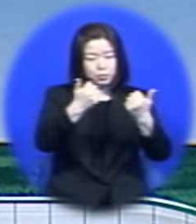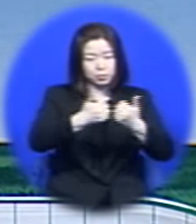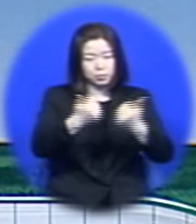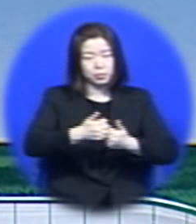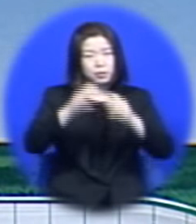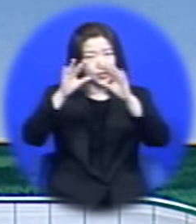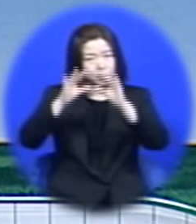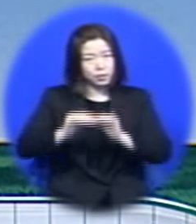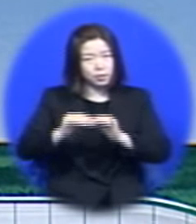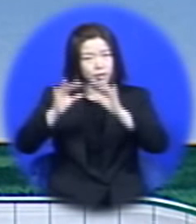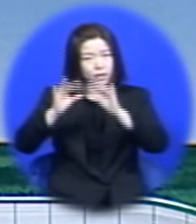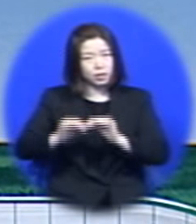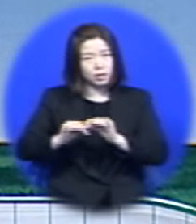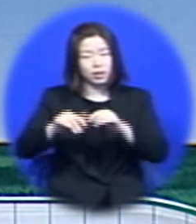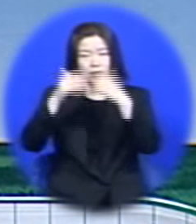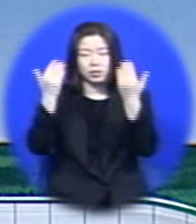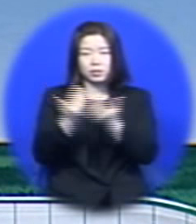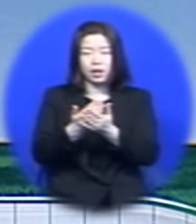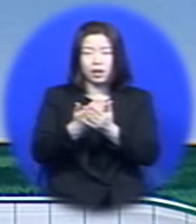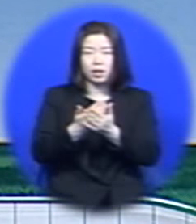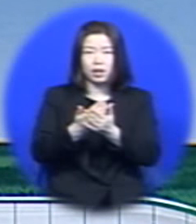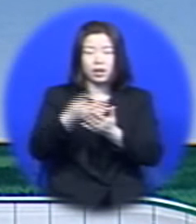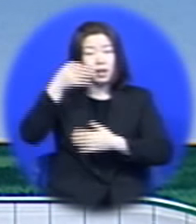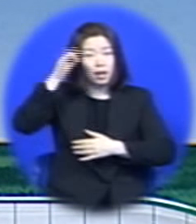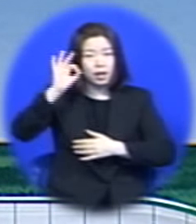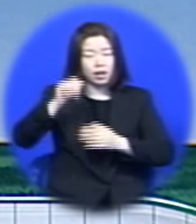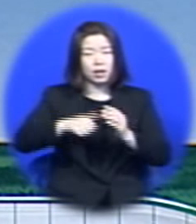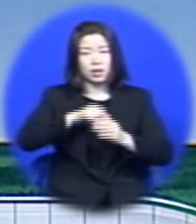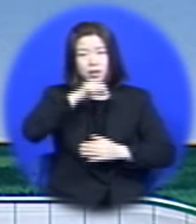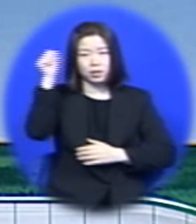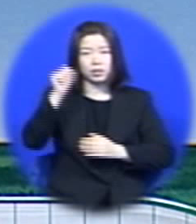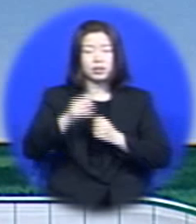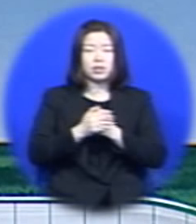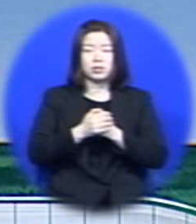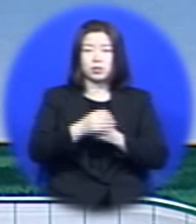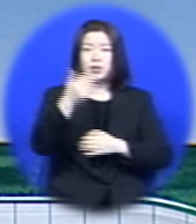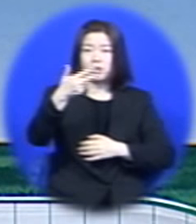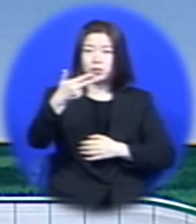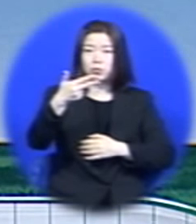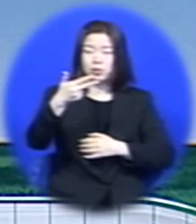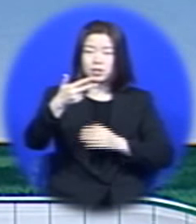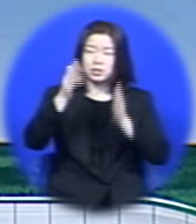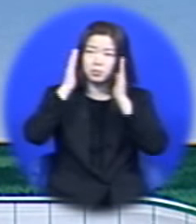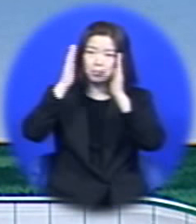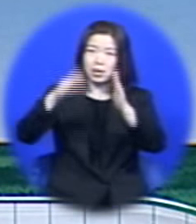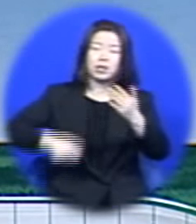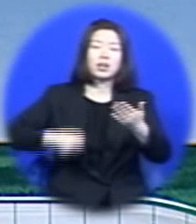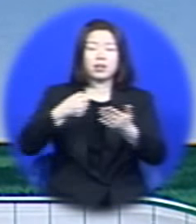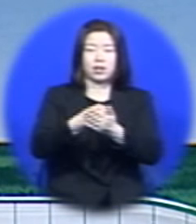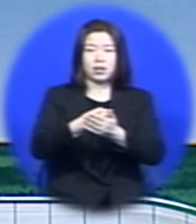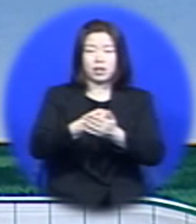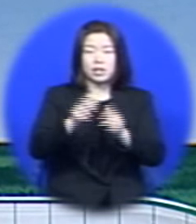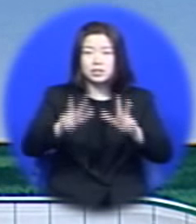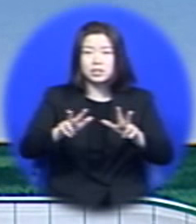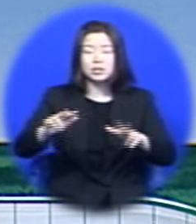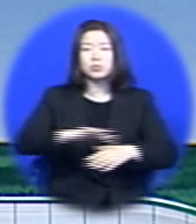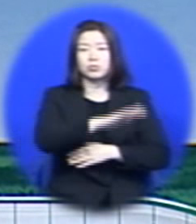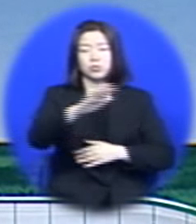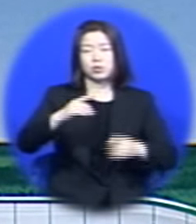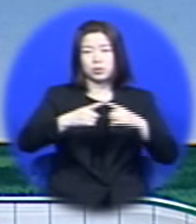만장일치로 다 통과돼서 일곱 가지 교회 방향이 정해졌어요. 그게 지금 우리 교회 일곱 가지 방향